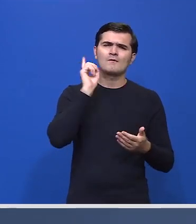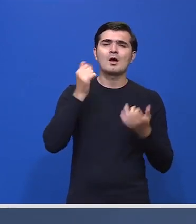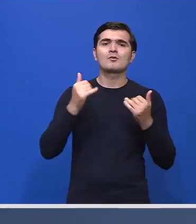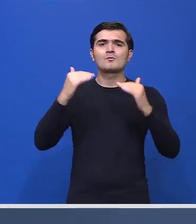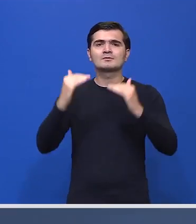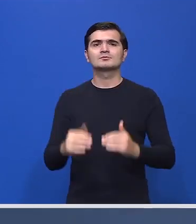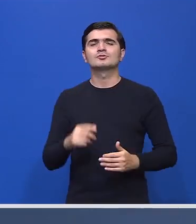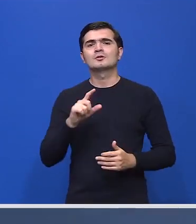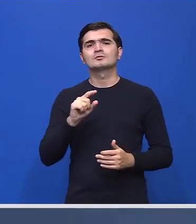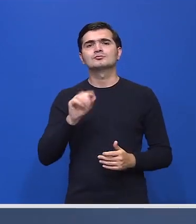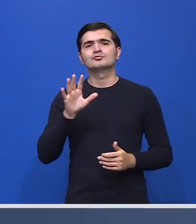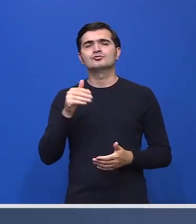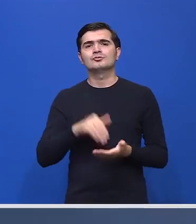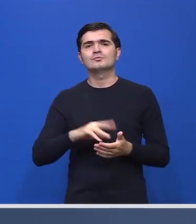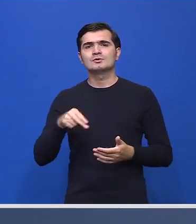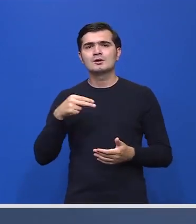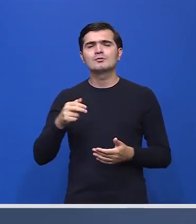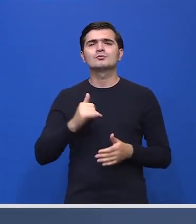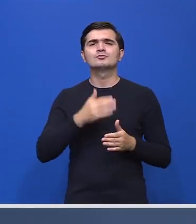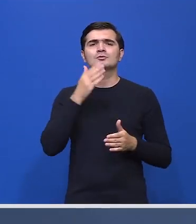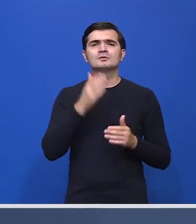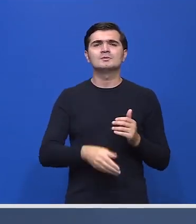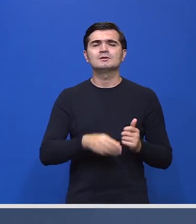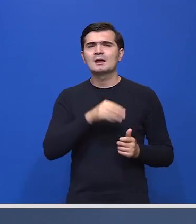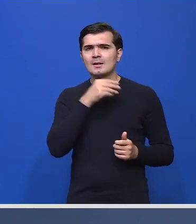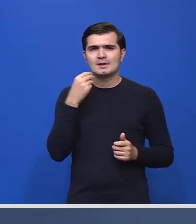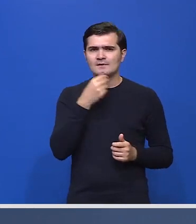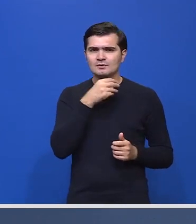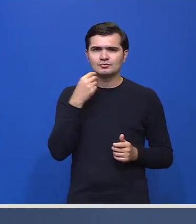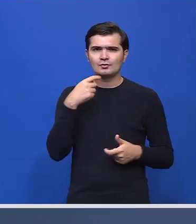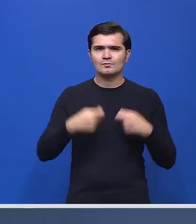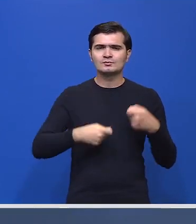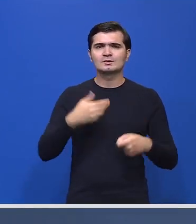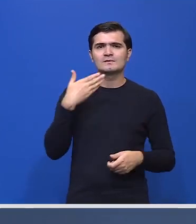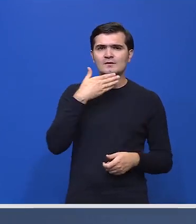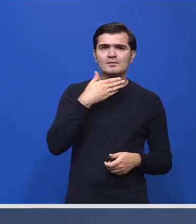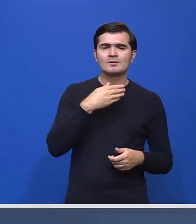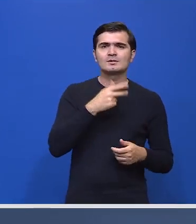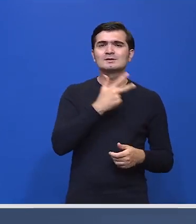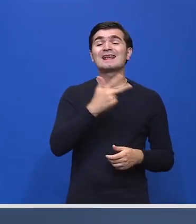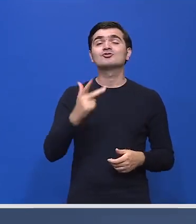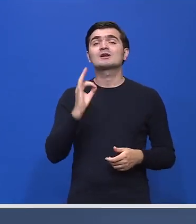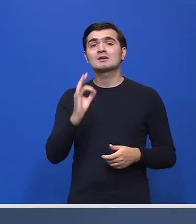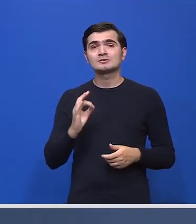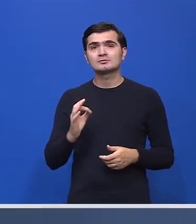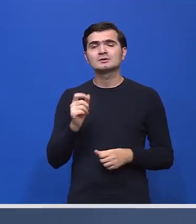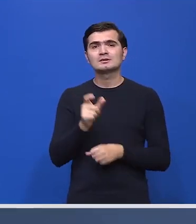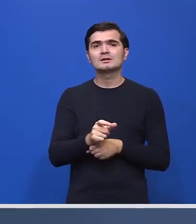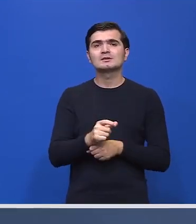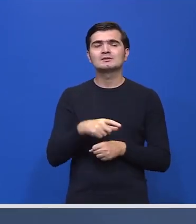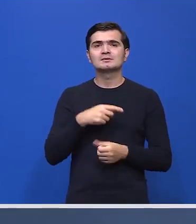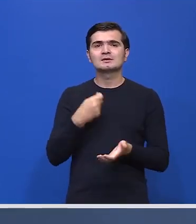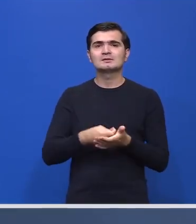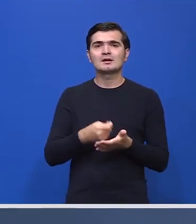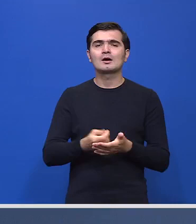euro, o limitare a beneficiilor impozitate favorabil salariale la 33% față de salariul aflat